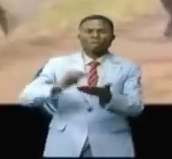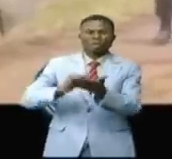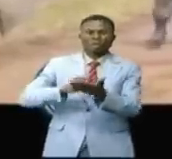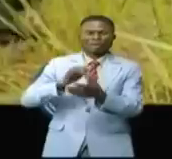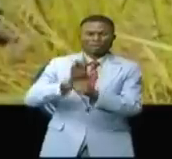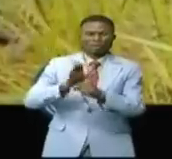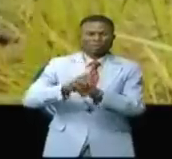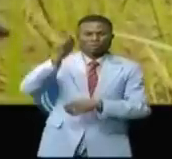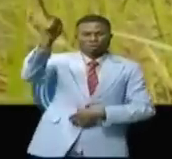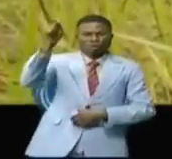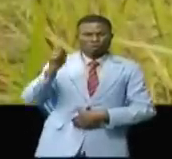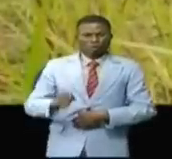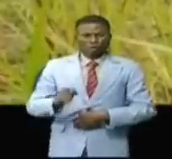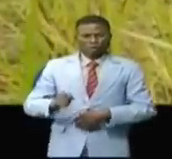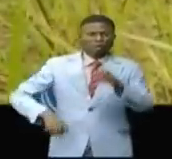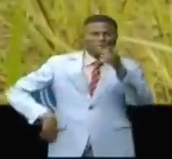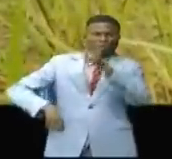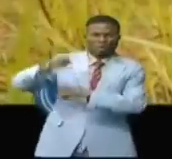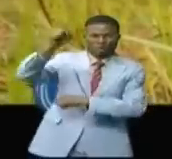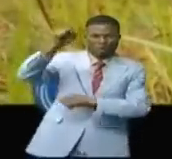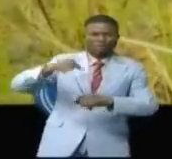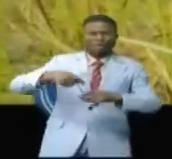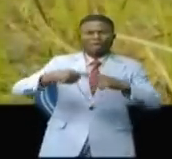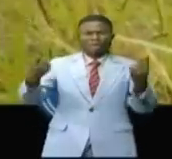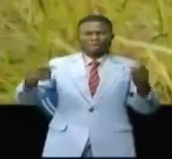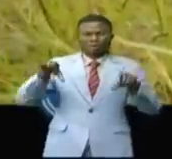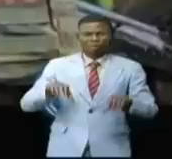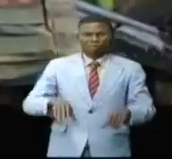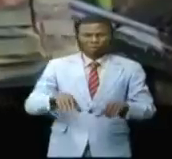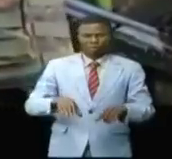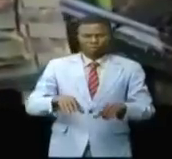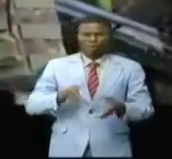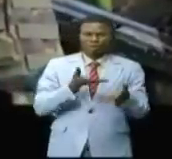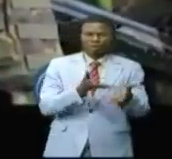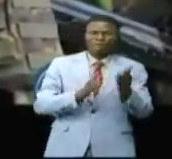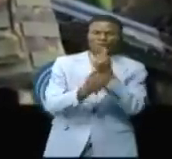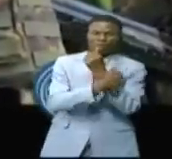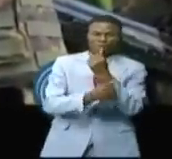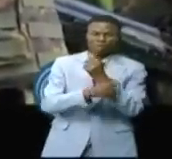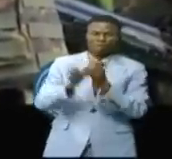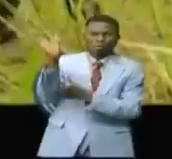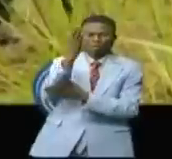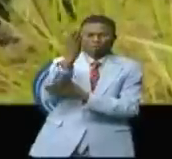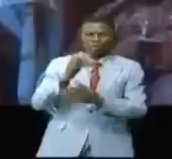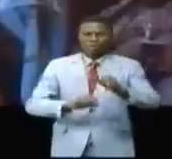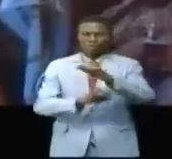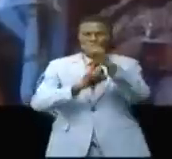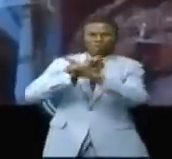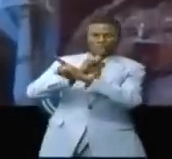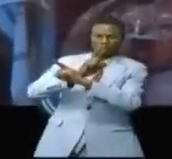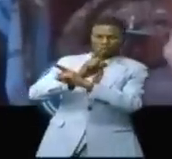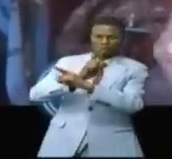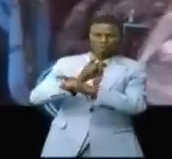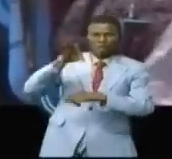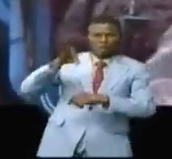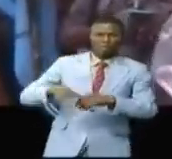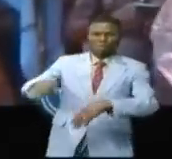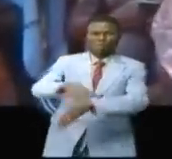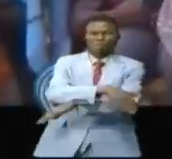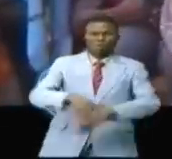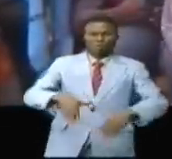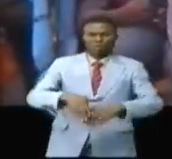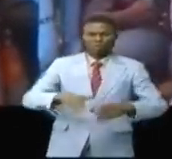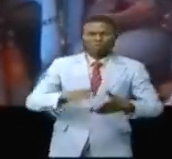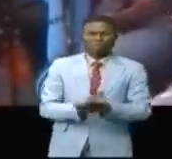l'armée afin de commettre l'agression dont est victime notre pays à savoir la chanson de drapeaux dans la protection de l'intangibilité de nos frontières une